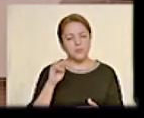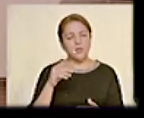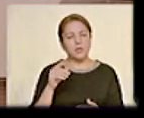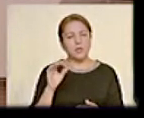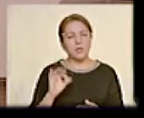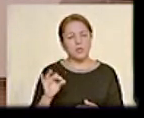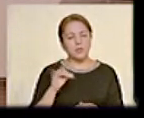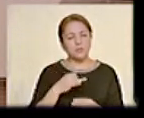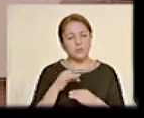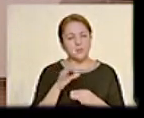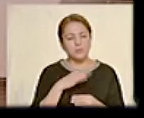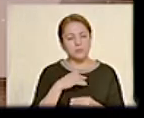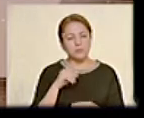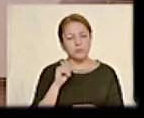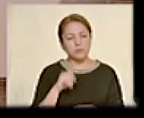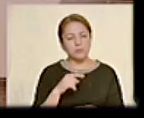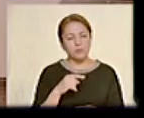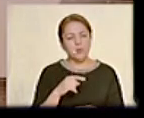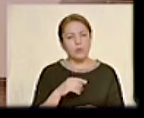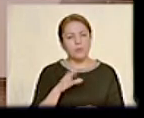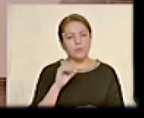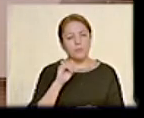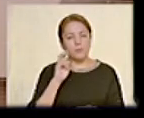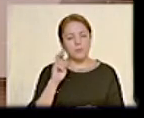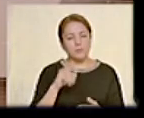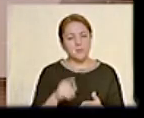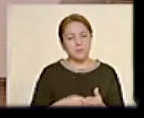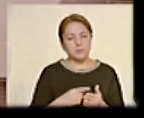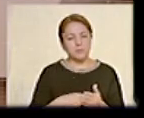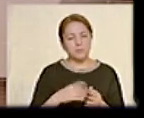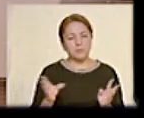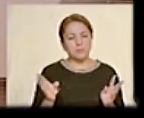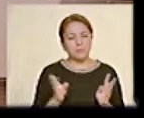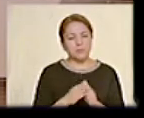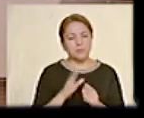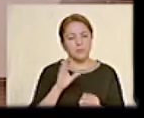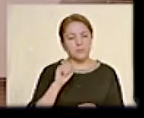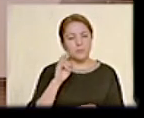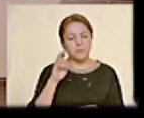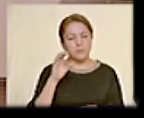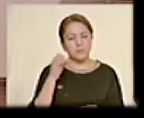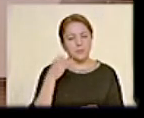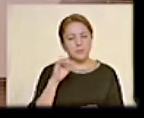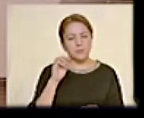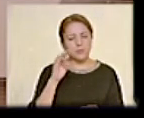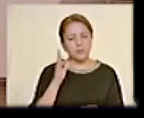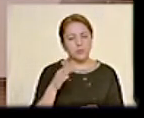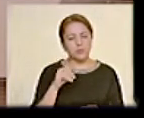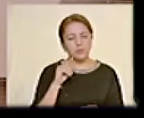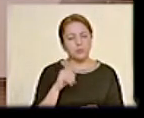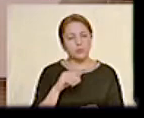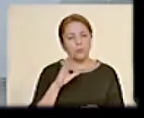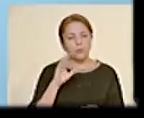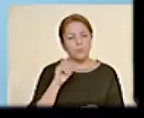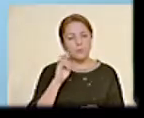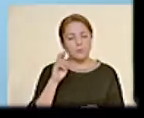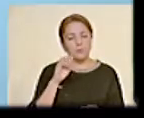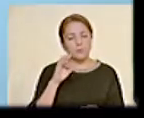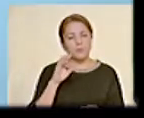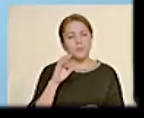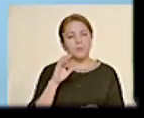Xo'sh, mana shu veb-sahifamiz birgalikda veb-saytni tashkil etar ekan, ushbu veb-sahifamizning